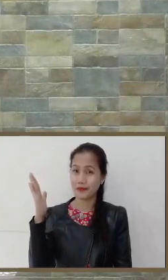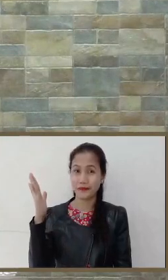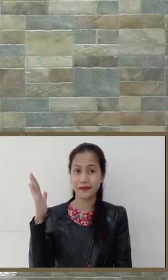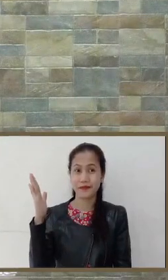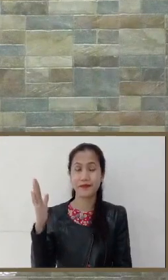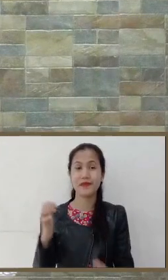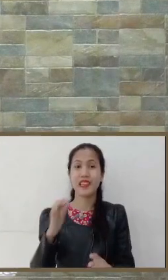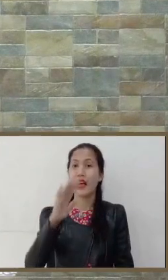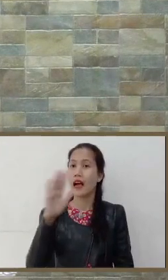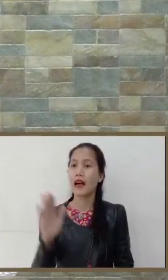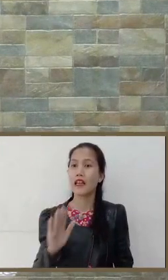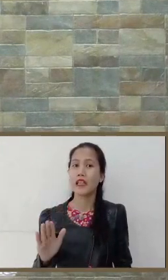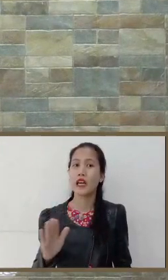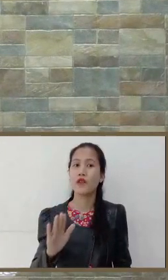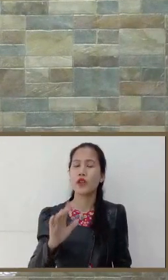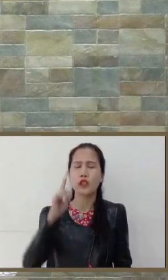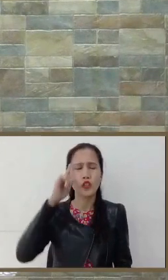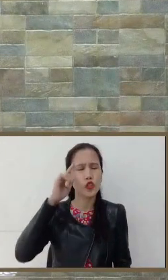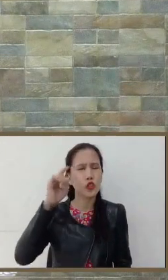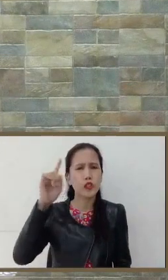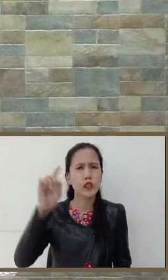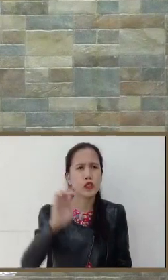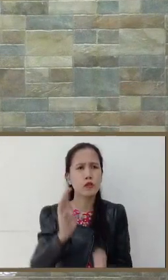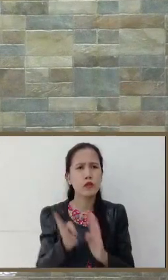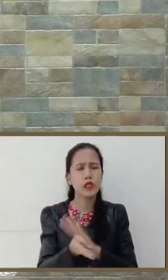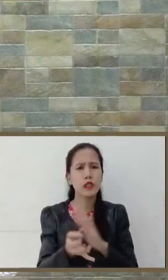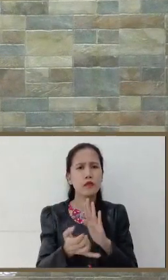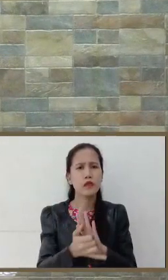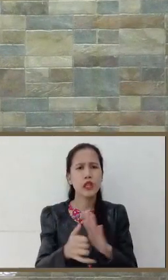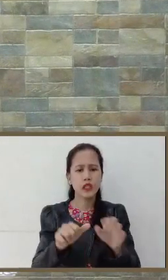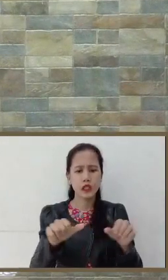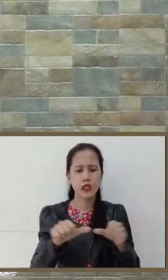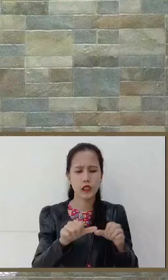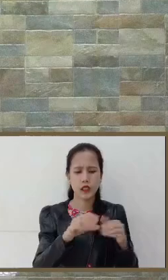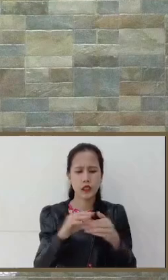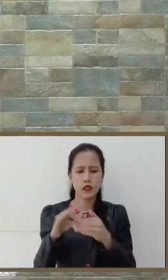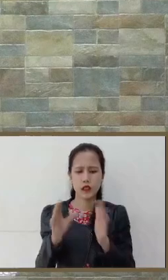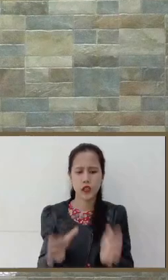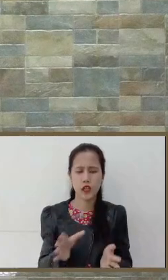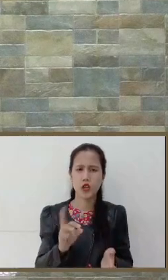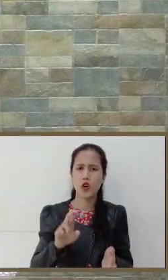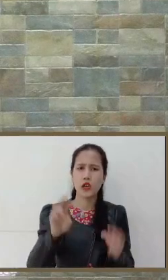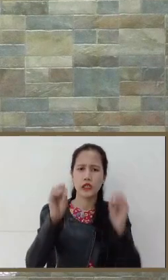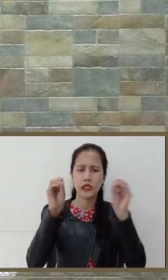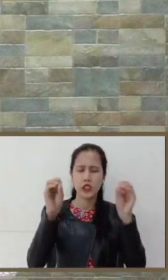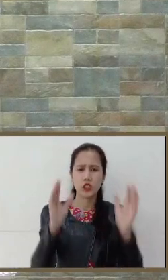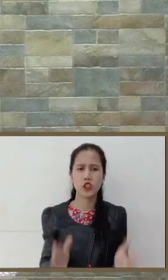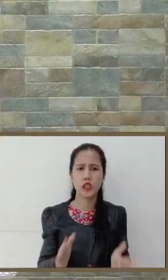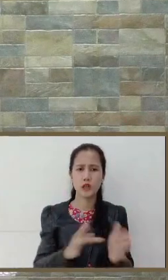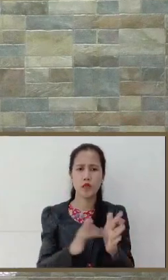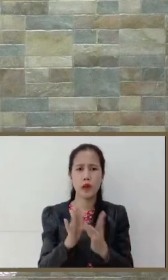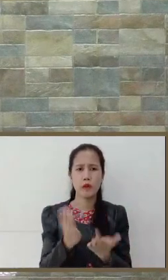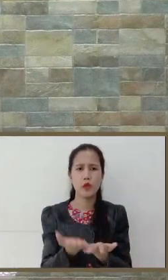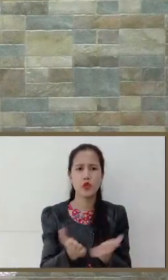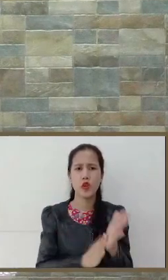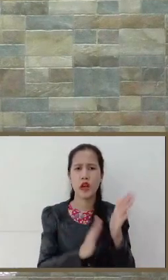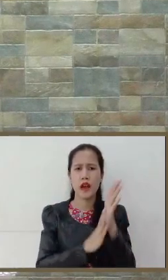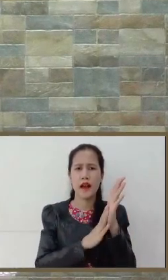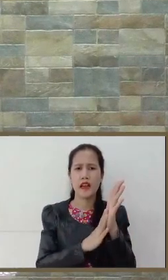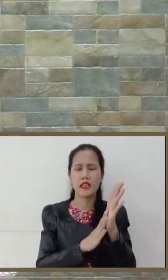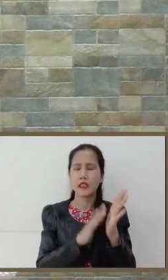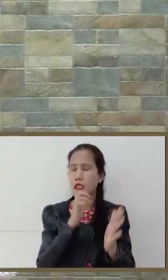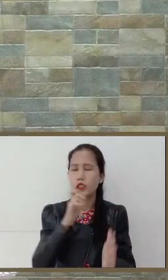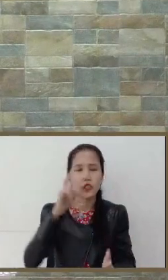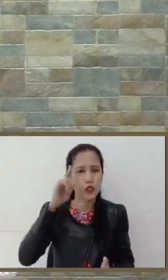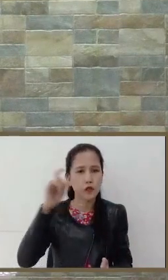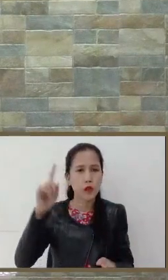kailanman pinangarap maging area leader, hindi ko po pinangarap maging teacher sa PSS, ano pa mang ministry mayroon, kasi wala pa yan, nag-i-enjoy na ako sa gawain ng Panginoon. Inilagay